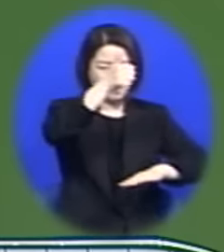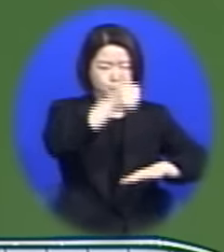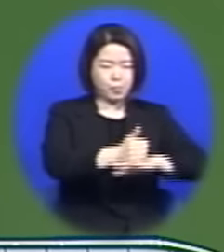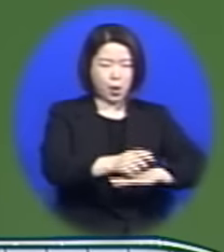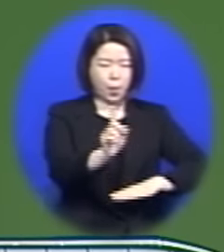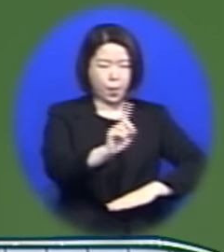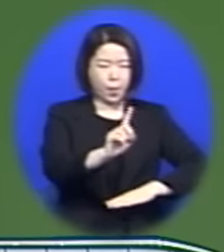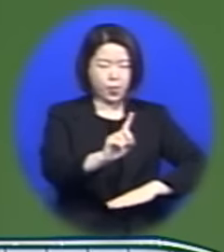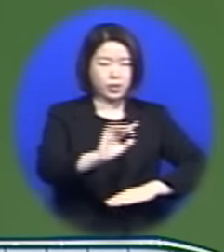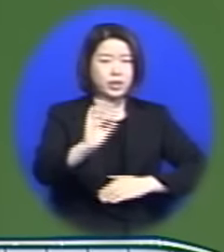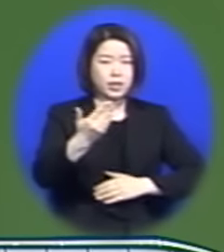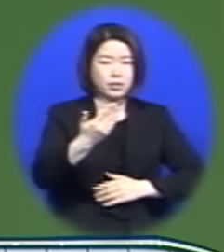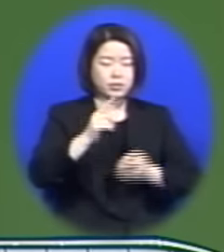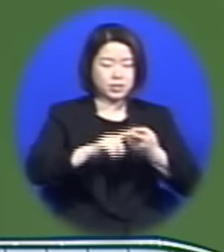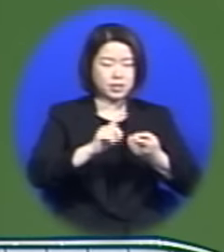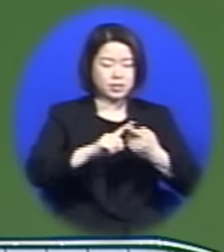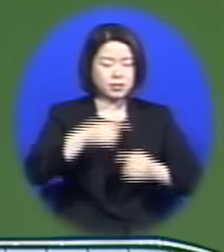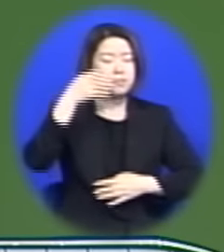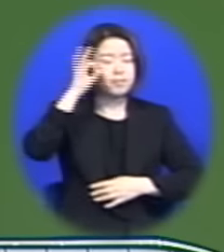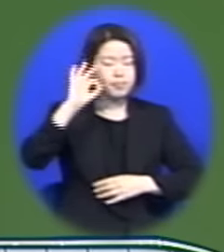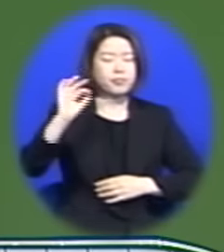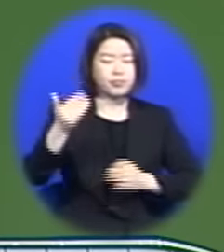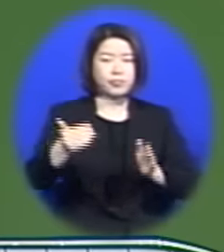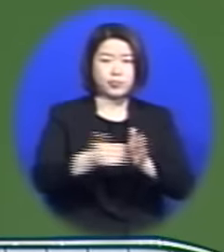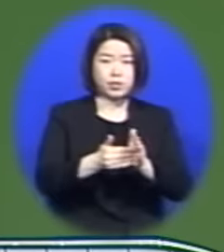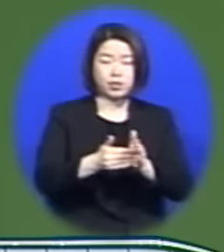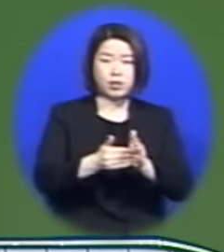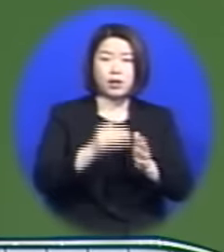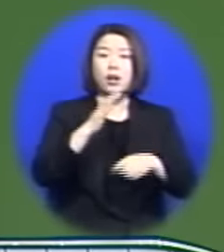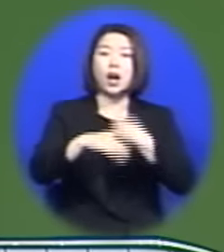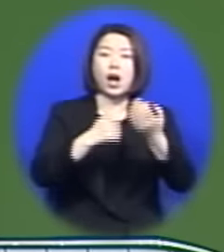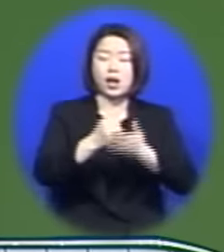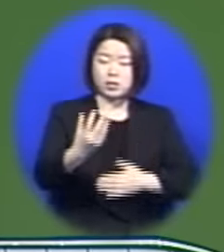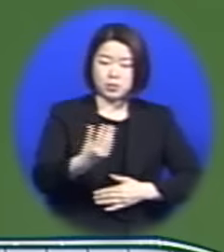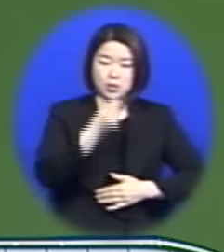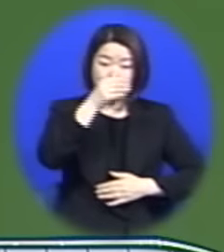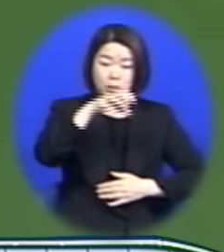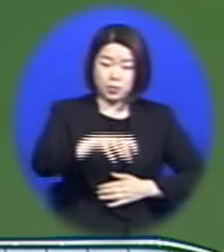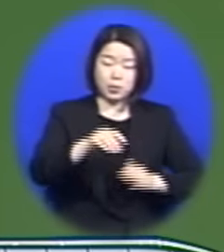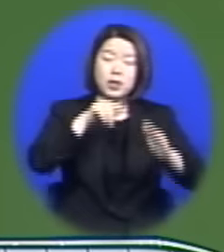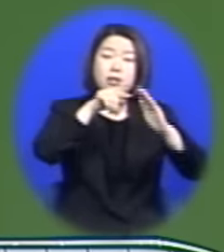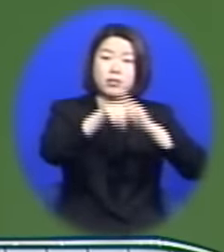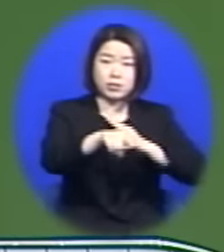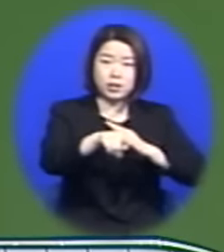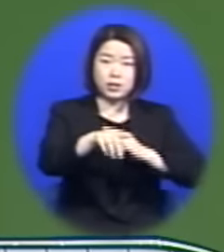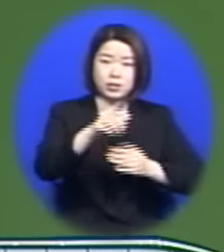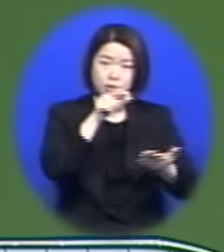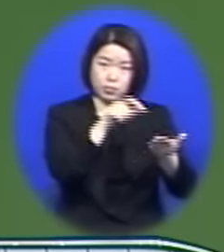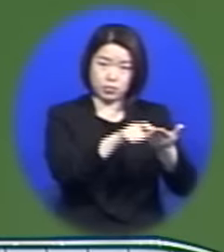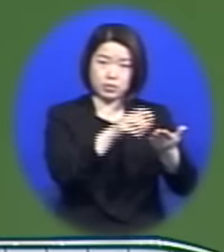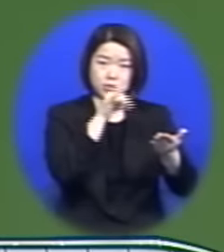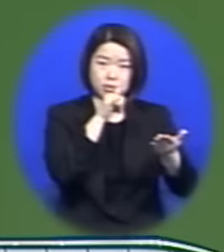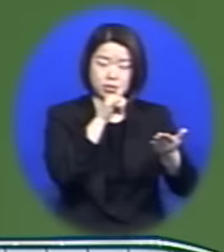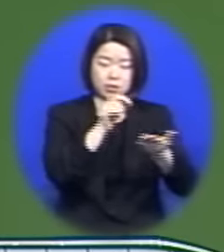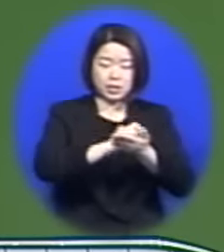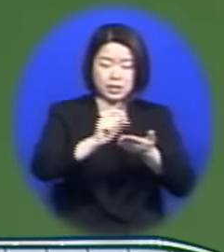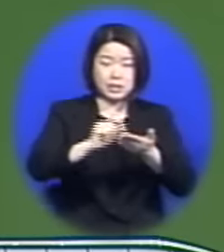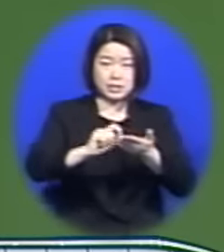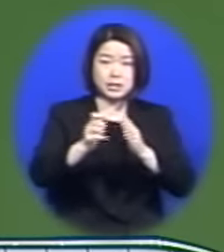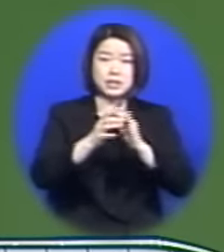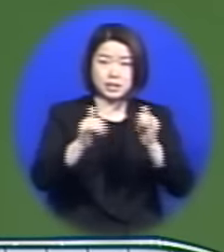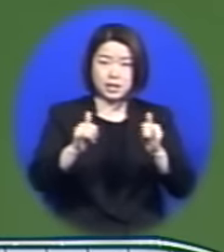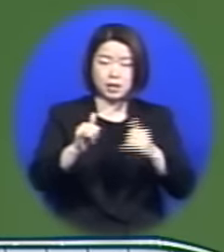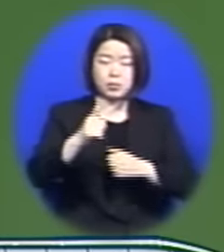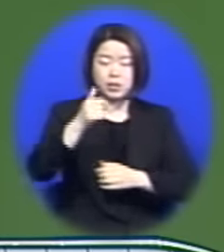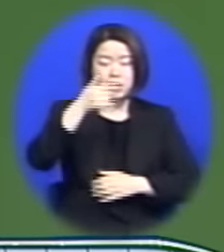되리라는 것을 깨닫게 되었습니다 하나님의 성소에 들어갔다 그랬어이 시편 기자 당시 때는